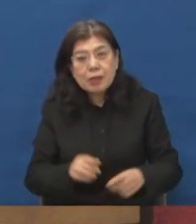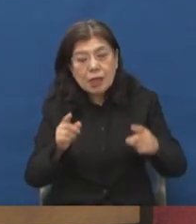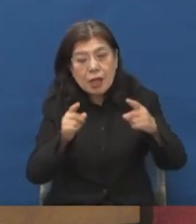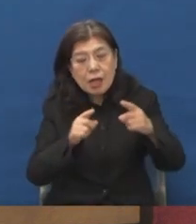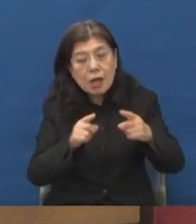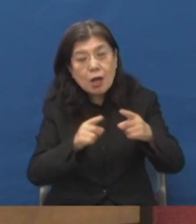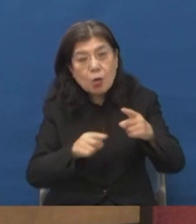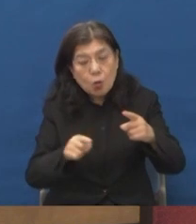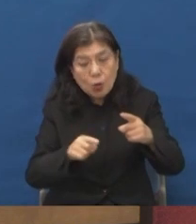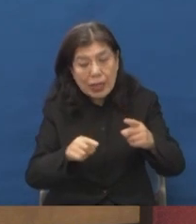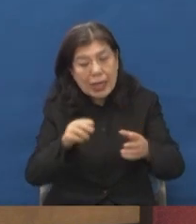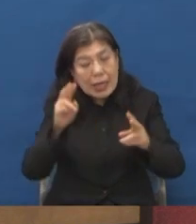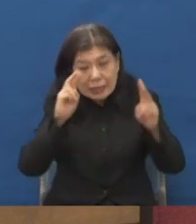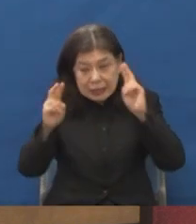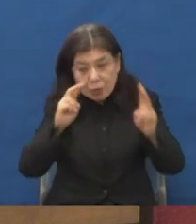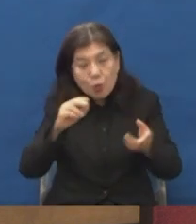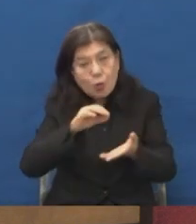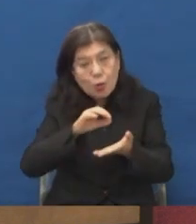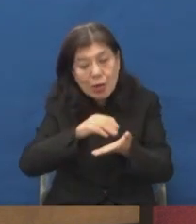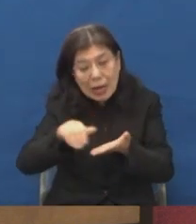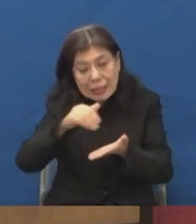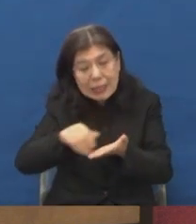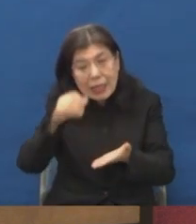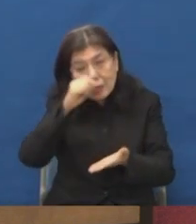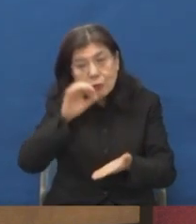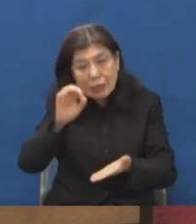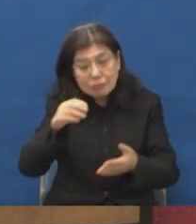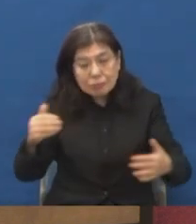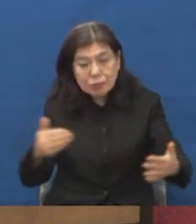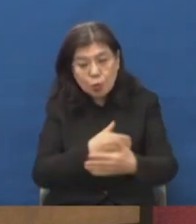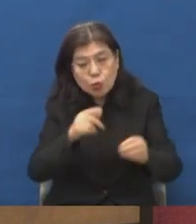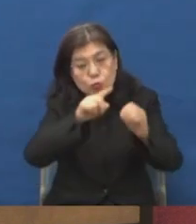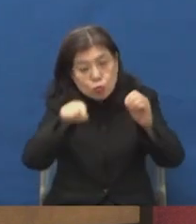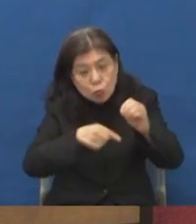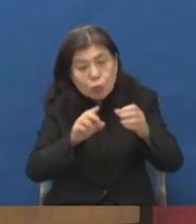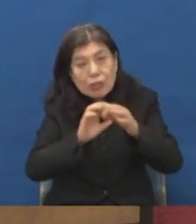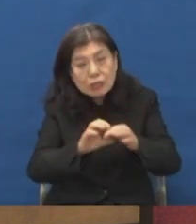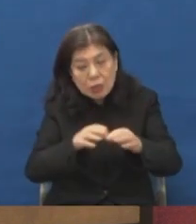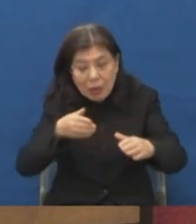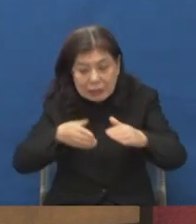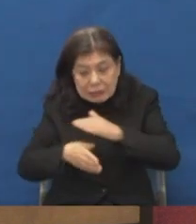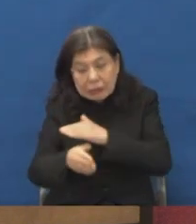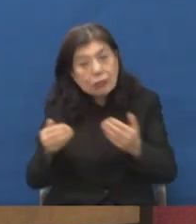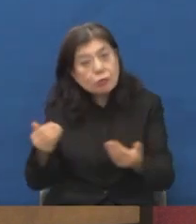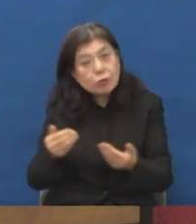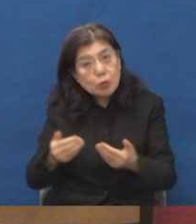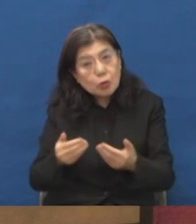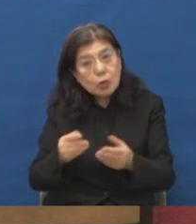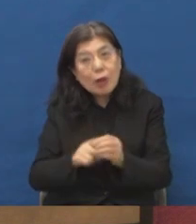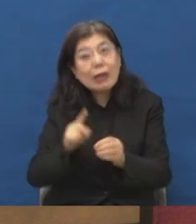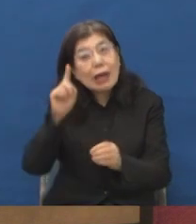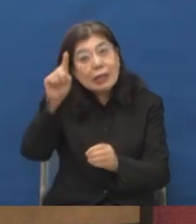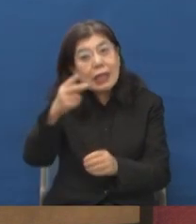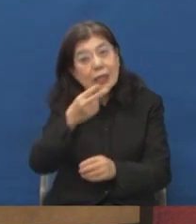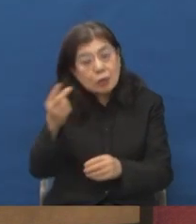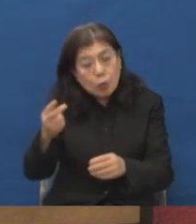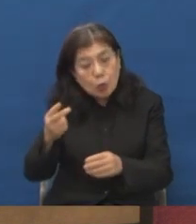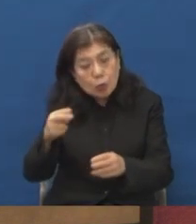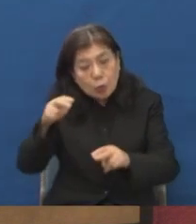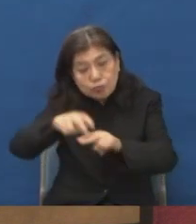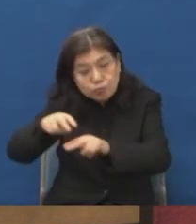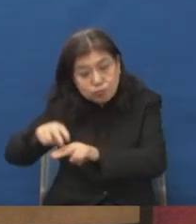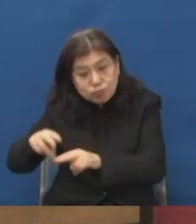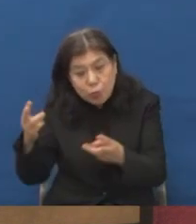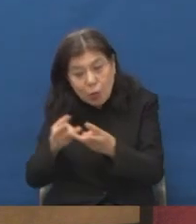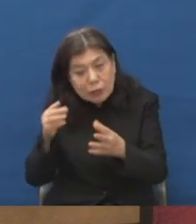業会計予算についてであります。交通局については、地下鉄事業では、来年度の乗客数見込みでは、